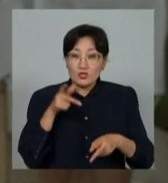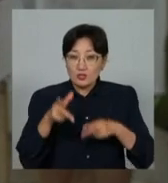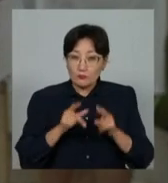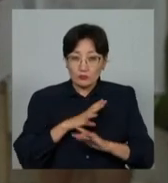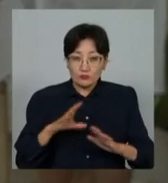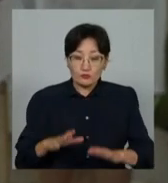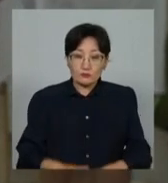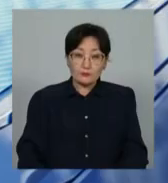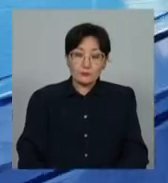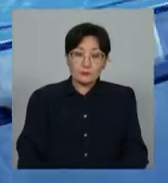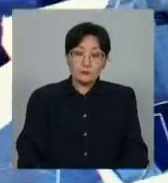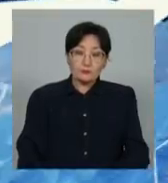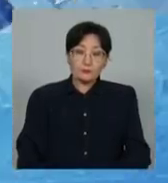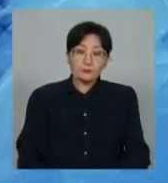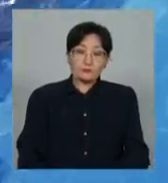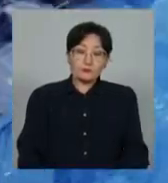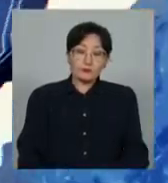жоқ.